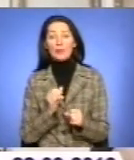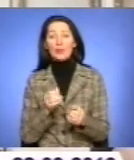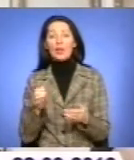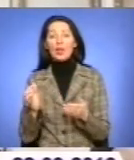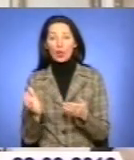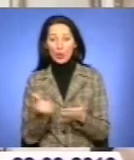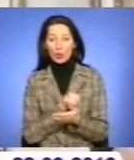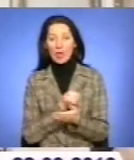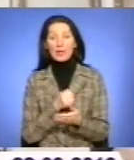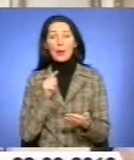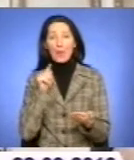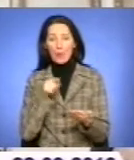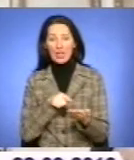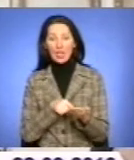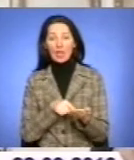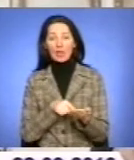досягати мети